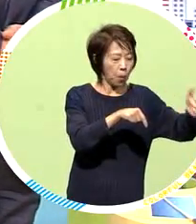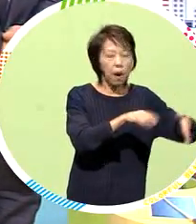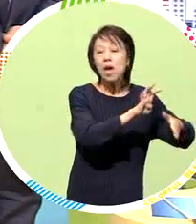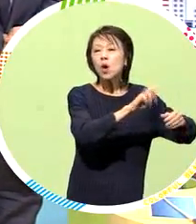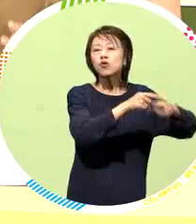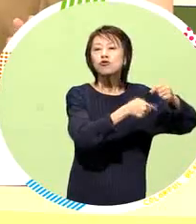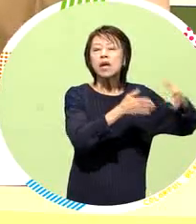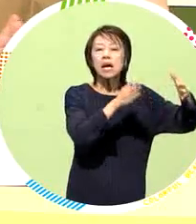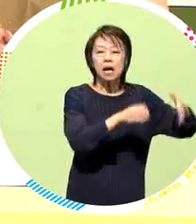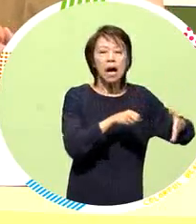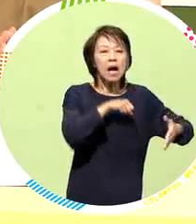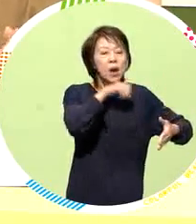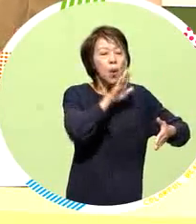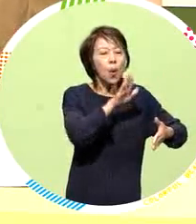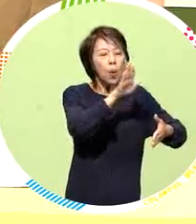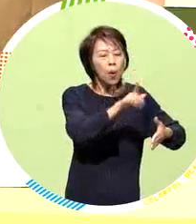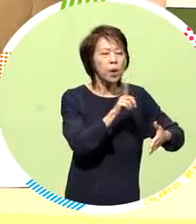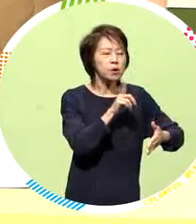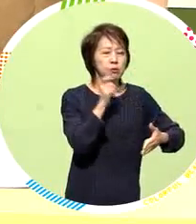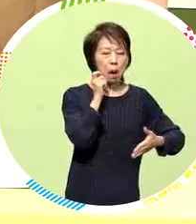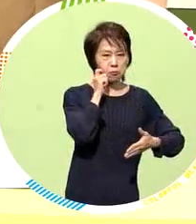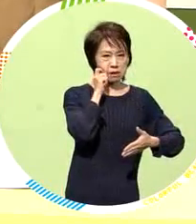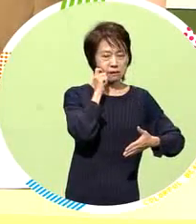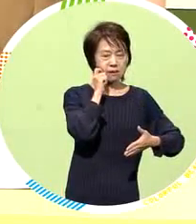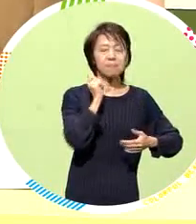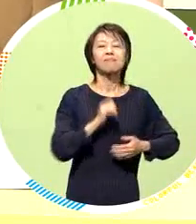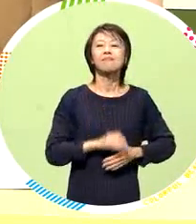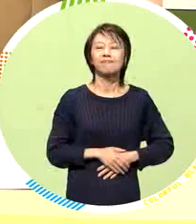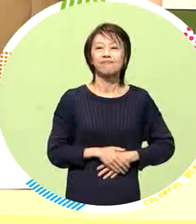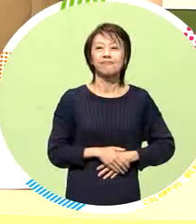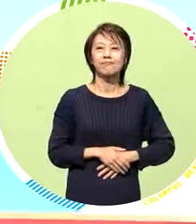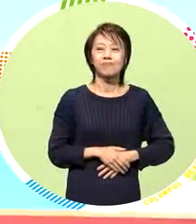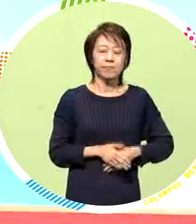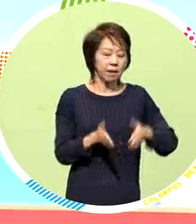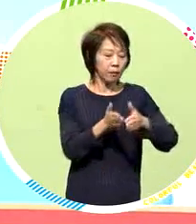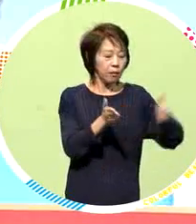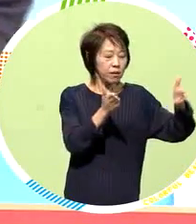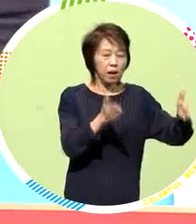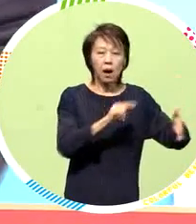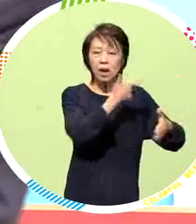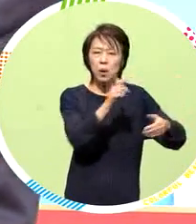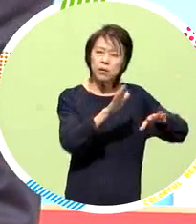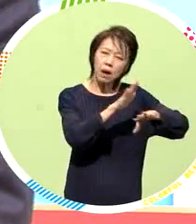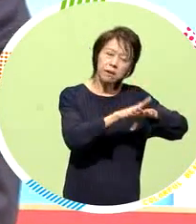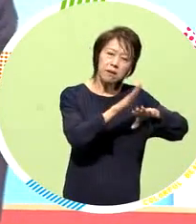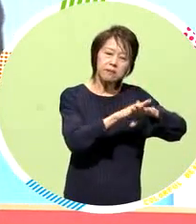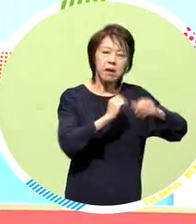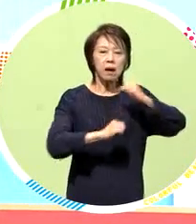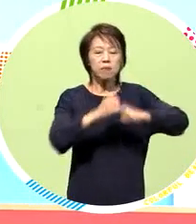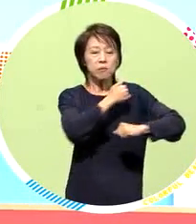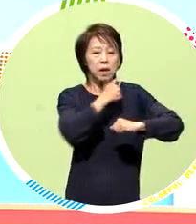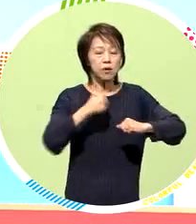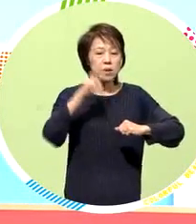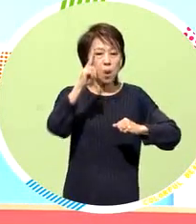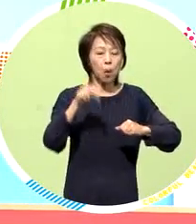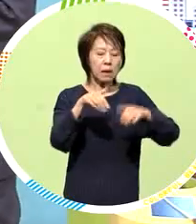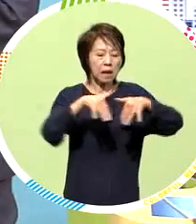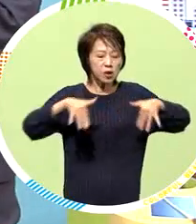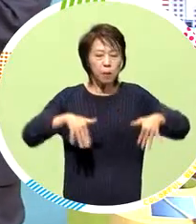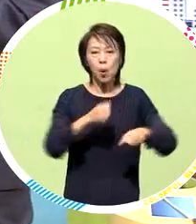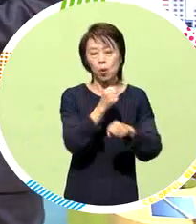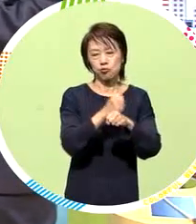よねそうですよな金だかその甘味いろんな形でこのまた活躍できるような仕組みを作って